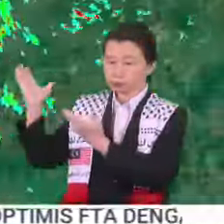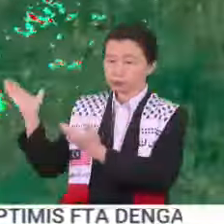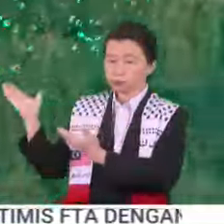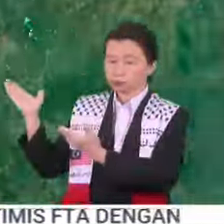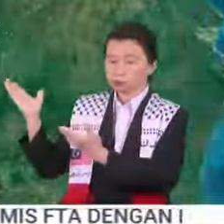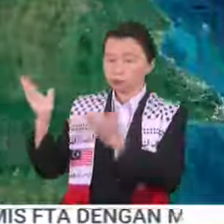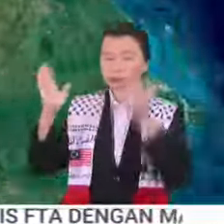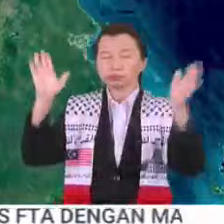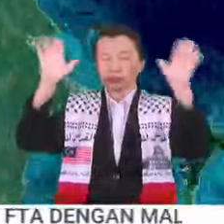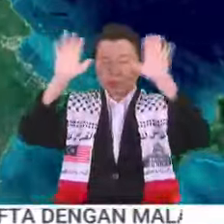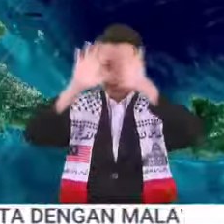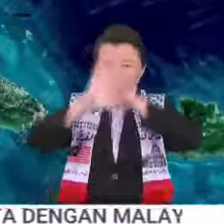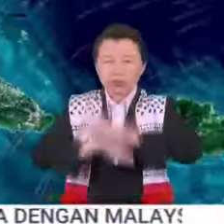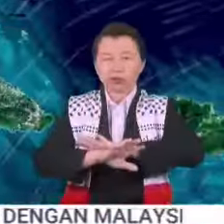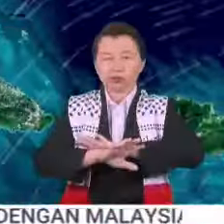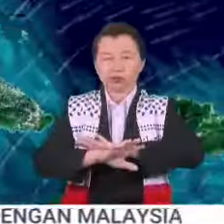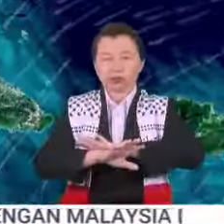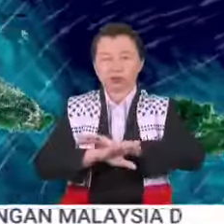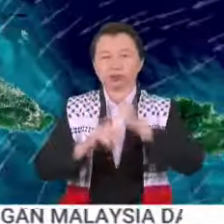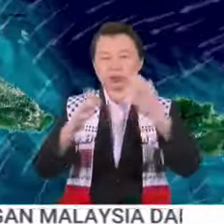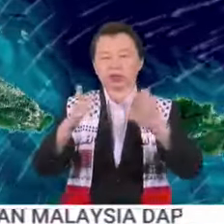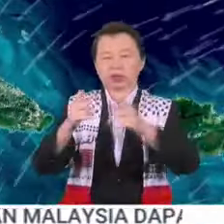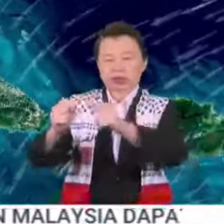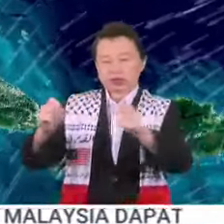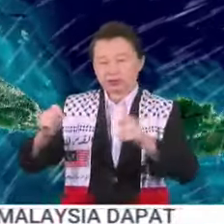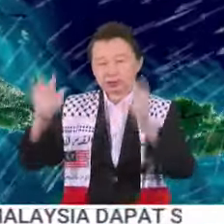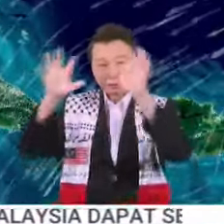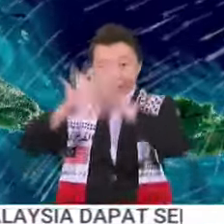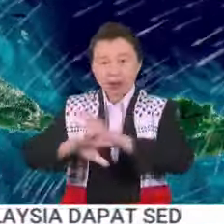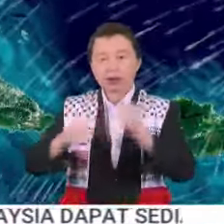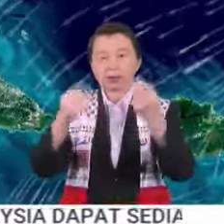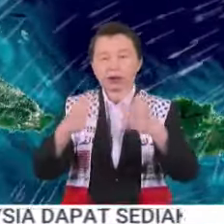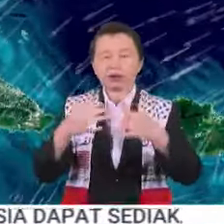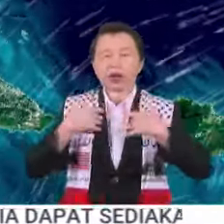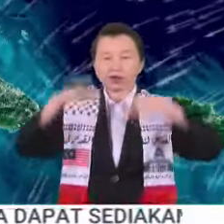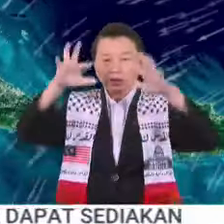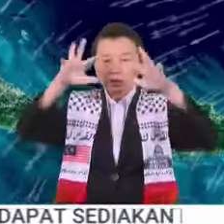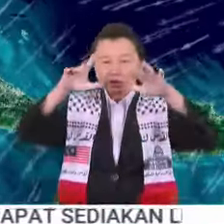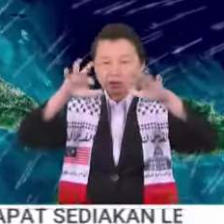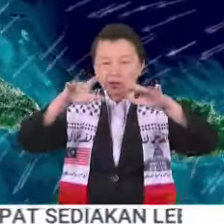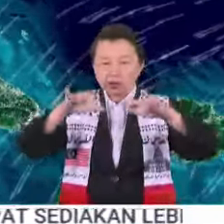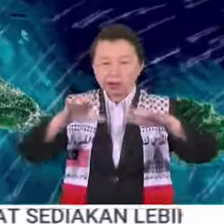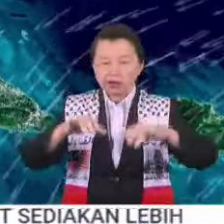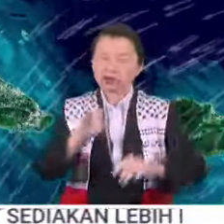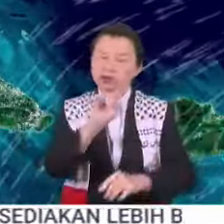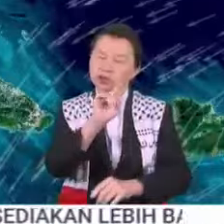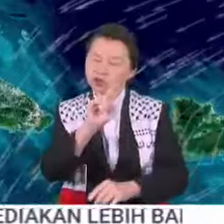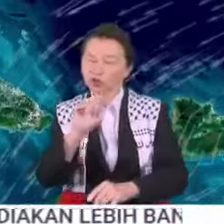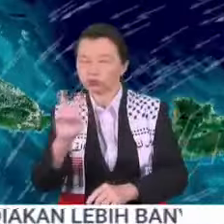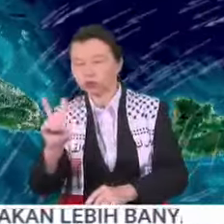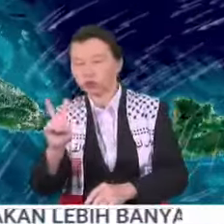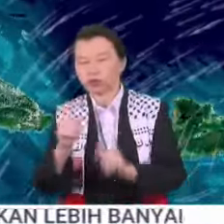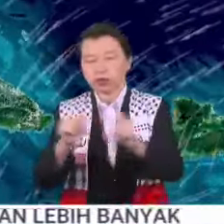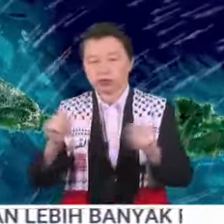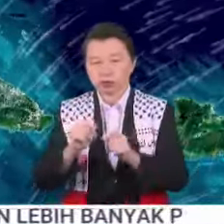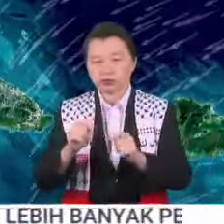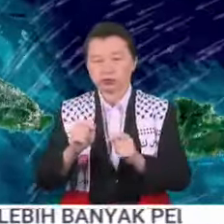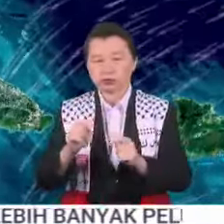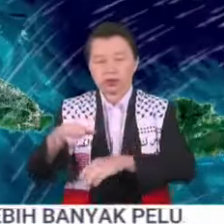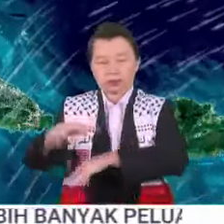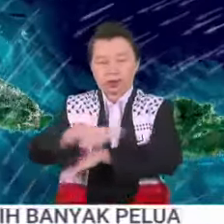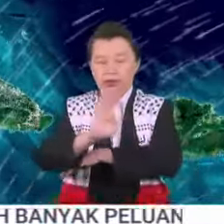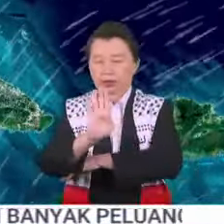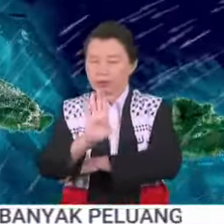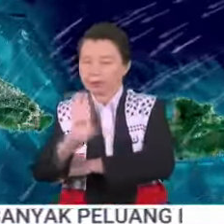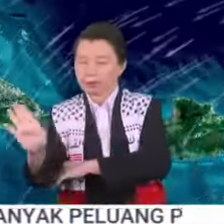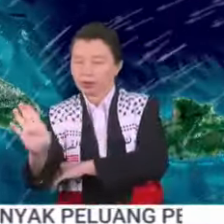agak mendung di kebanyakan bahagian, tetapi masih lagi ada hujan renyai, hujan di satu tempat berlaku di bahagian pantai barat